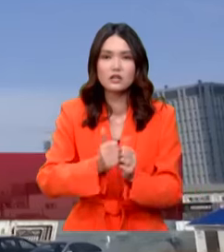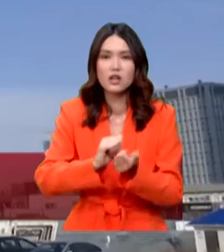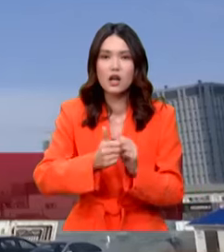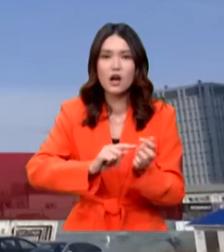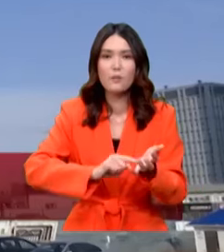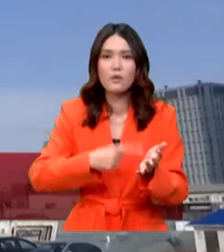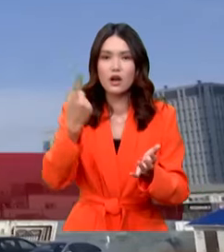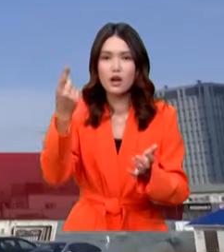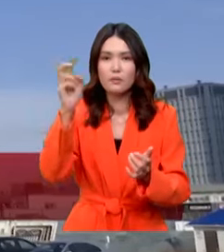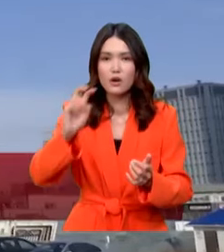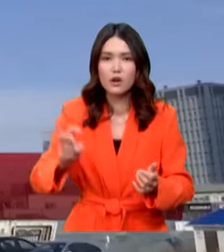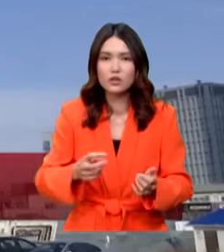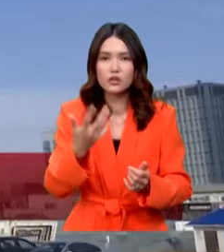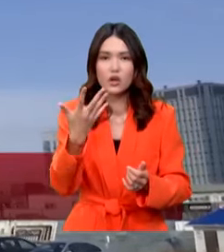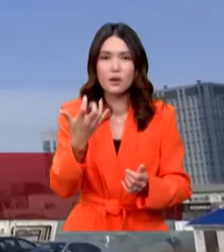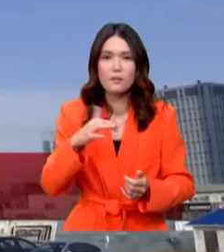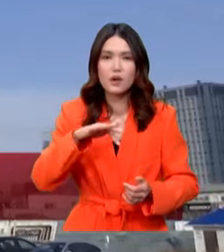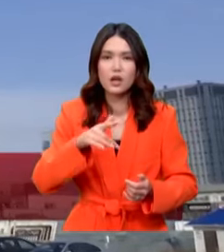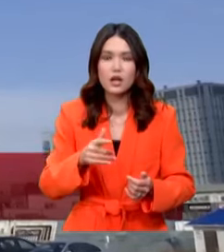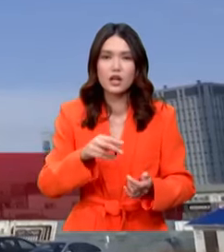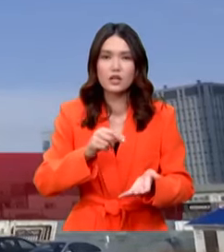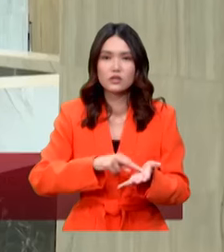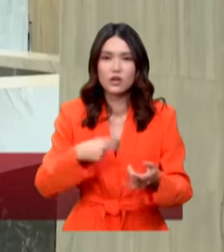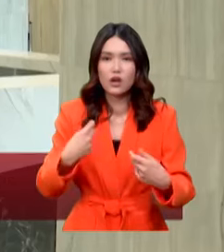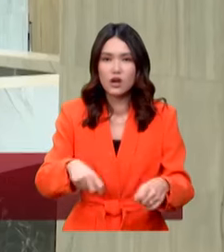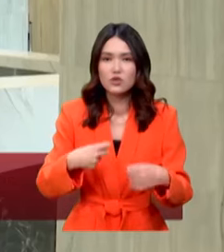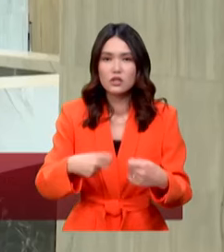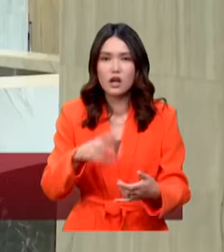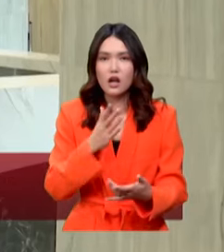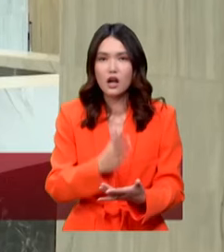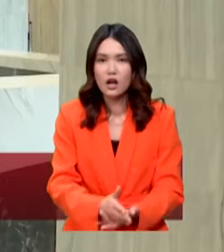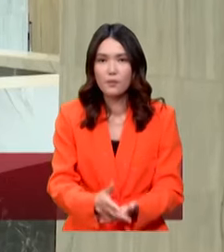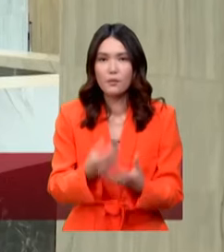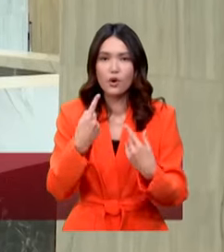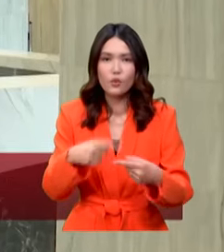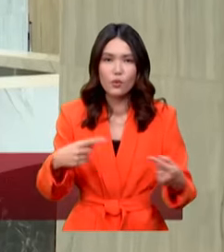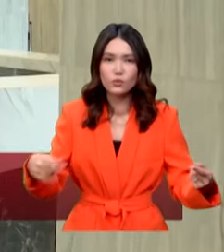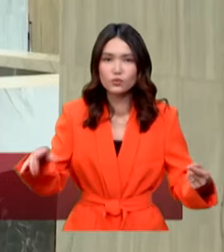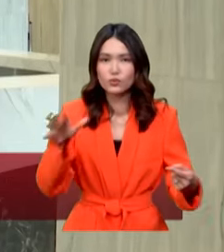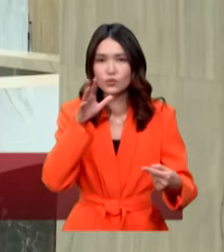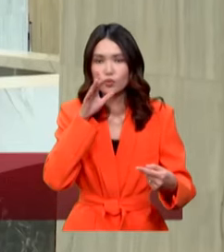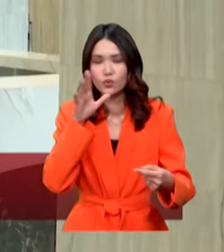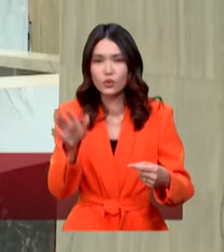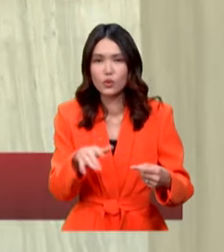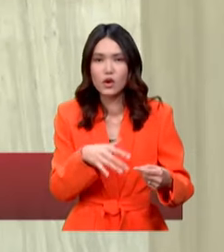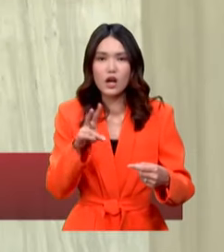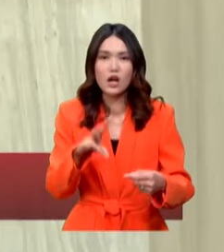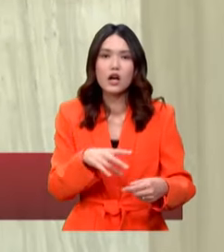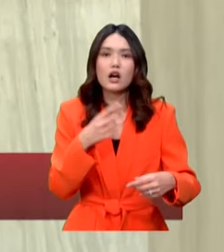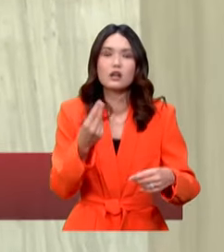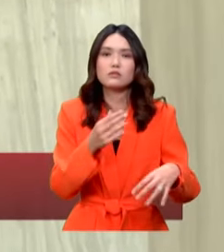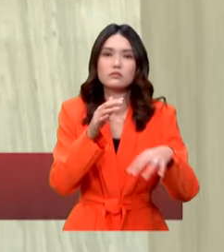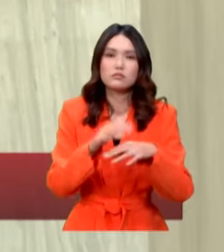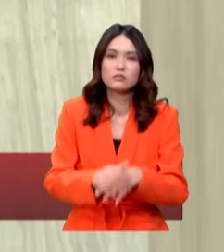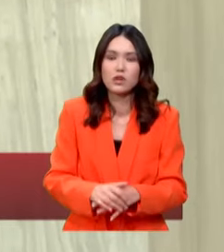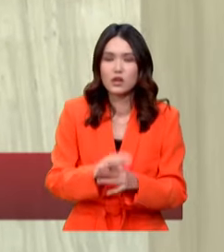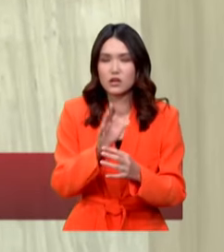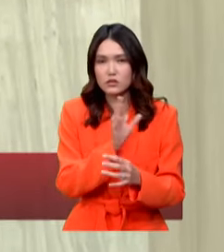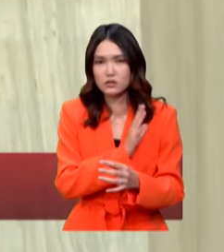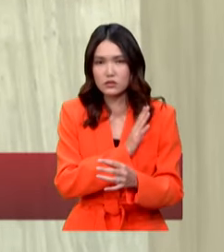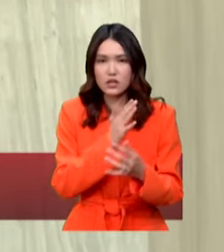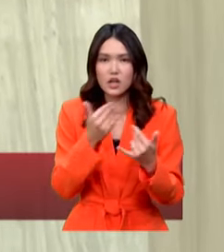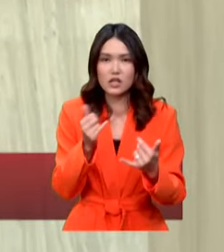пункттерінде 1 доллар 500 теңгенің айналасында саудаланып жатыр. Бүгін ұзақ уақыт үнсіздіктен соң ұлттық банк іске кірісті. Бұдан